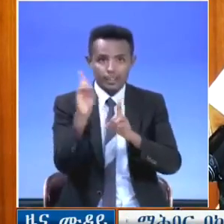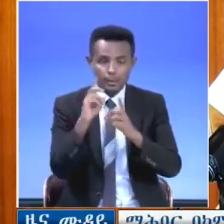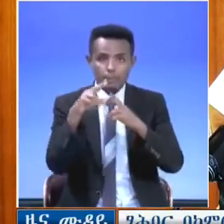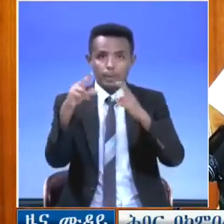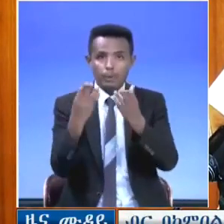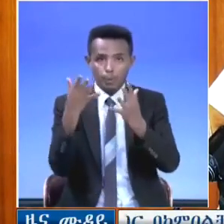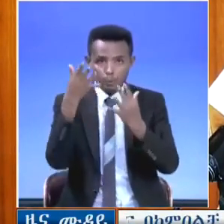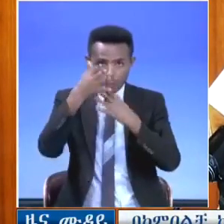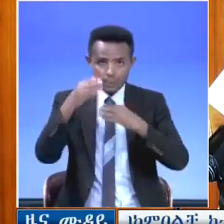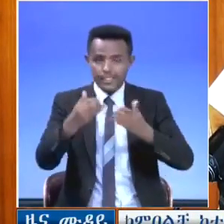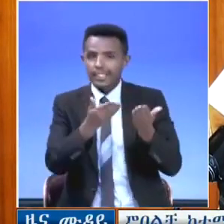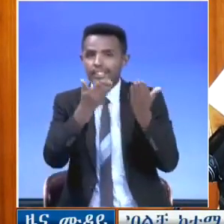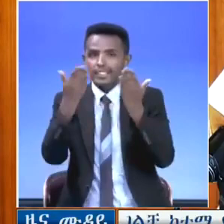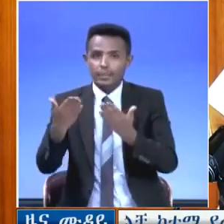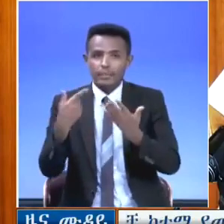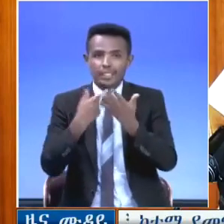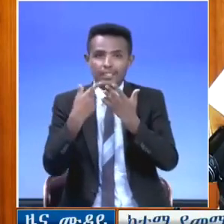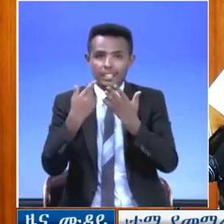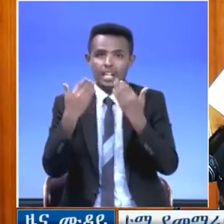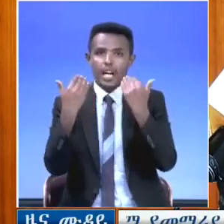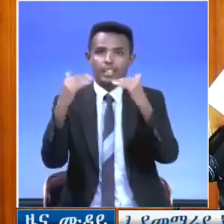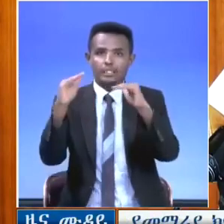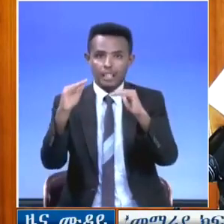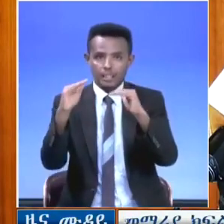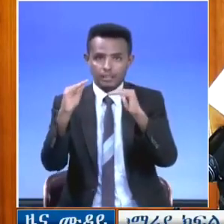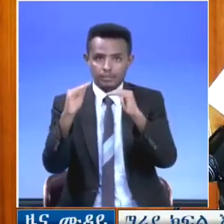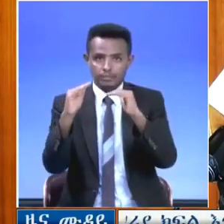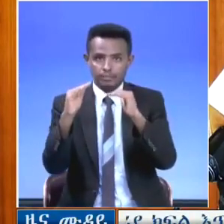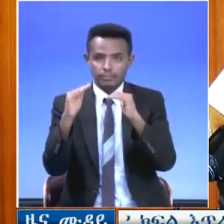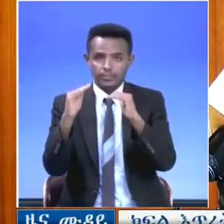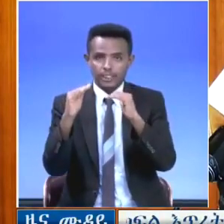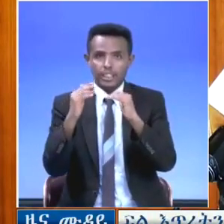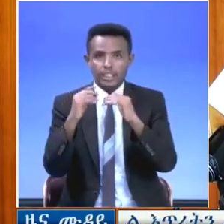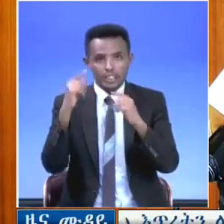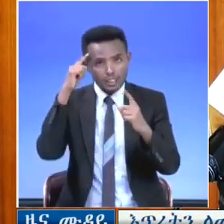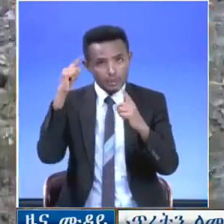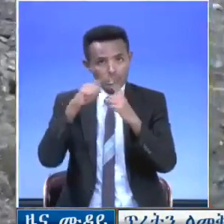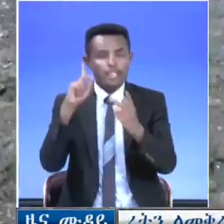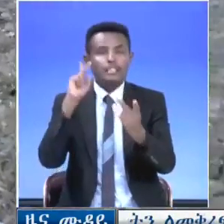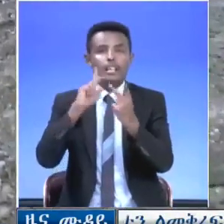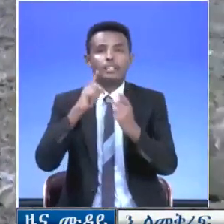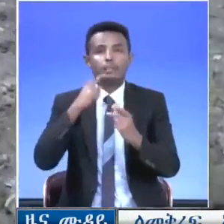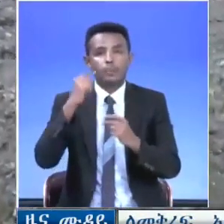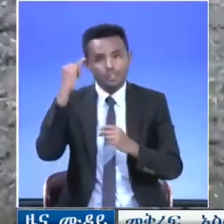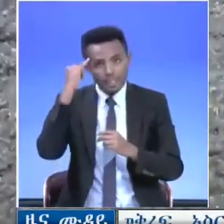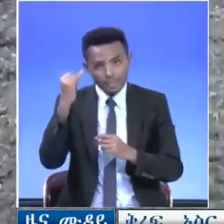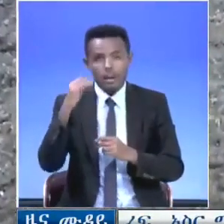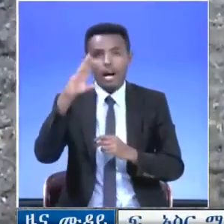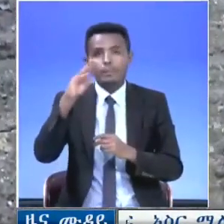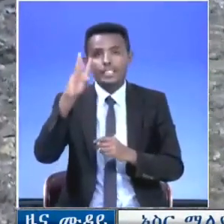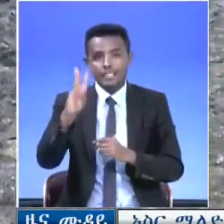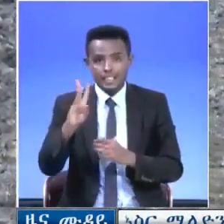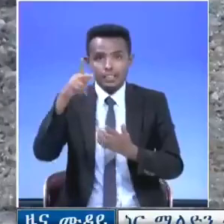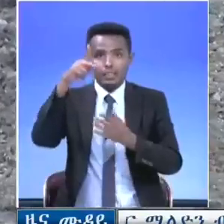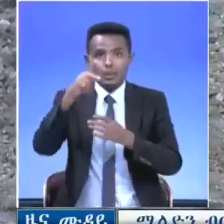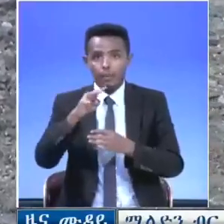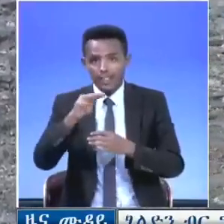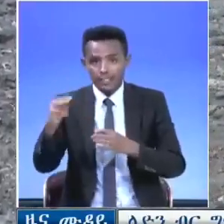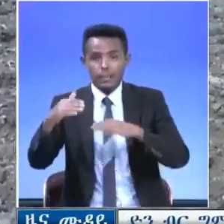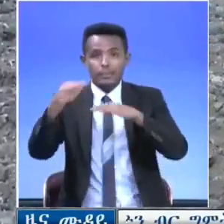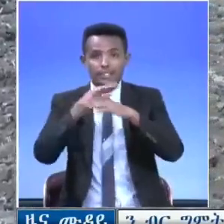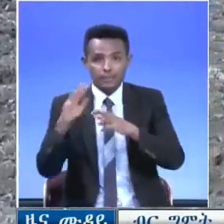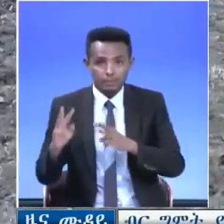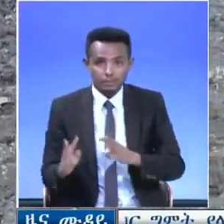ተሰጣለ። ከዚህ አንጻር የሚቀጥለው እንግዲህ እቅዱን ያሳካል ተብሎ ይታሰባል። ይህ 56 ኪሎ ሜትር የሚሸፍነው የጠጠር